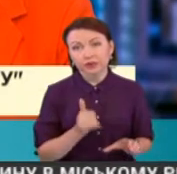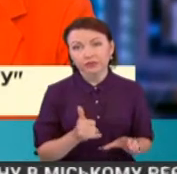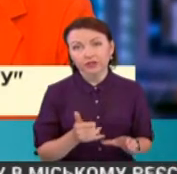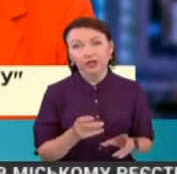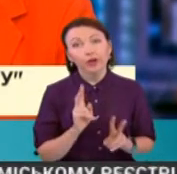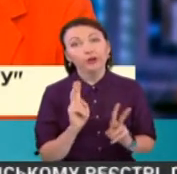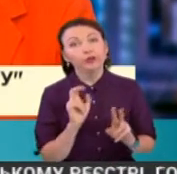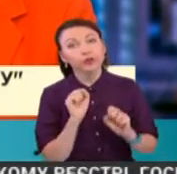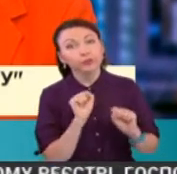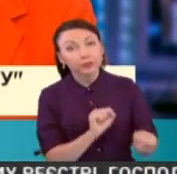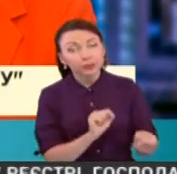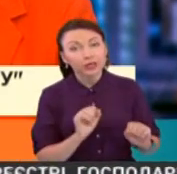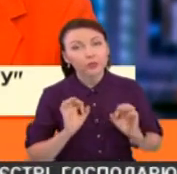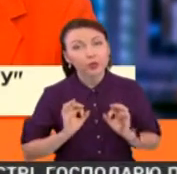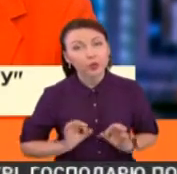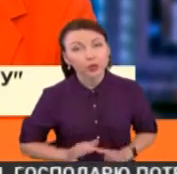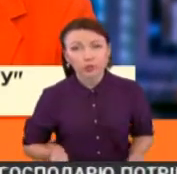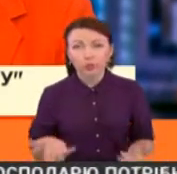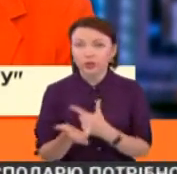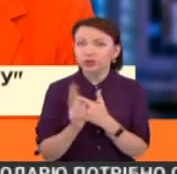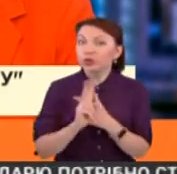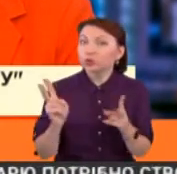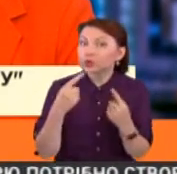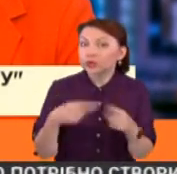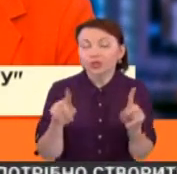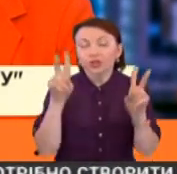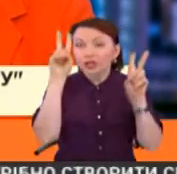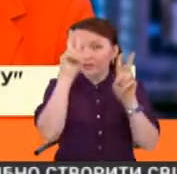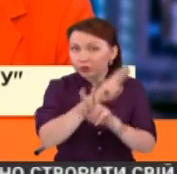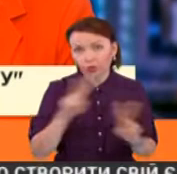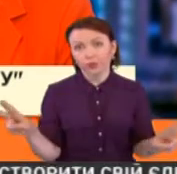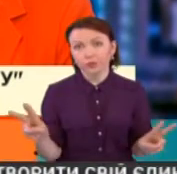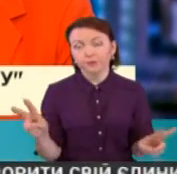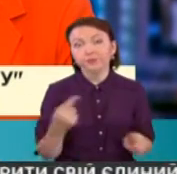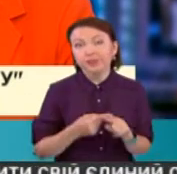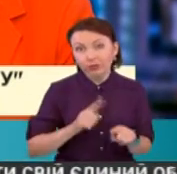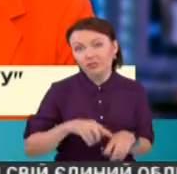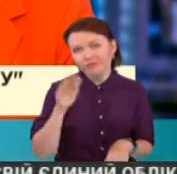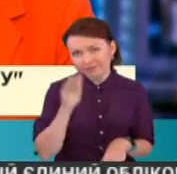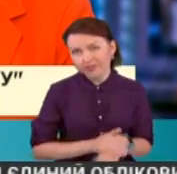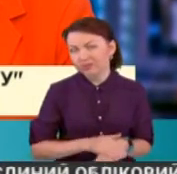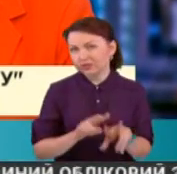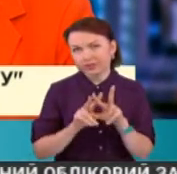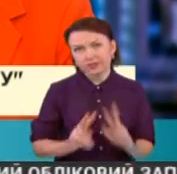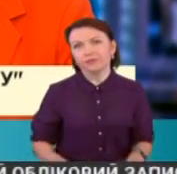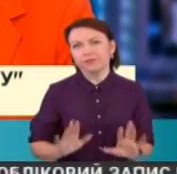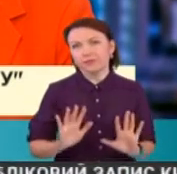кришує прокуратура, чи хтось інший – невідомо. Оце фактично той самий